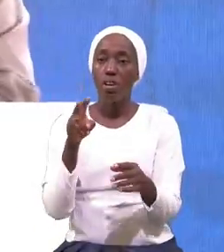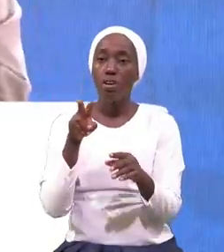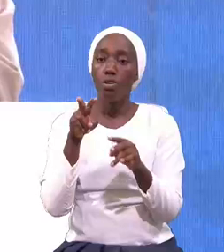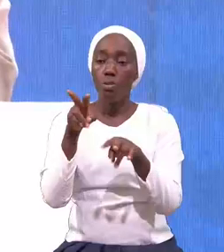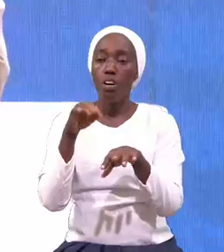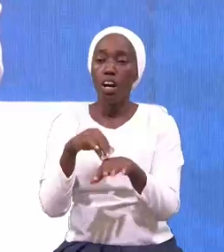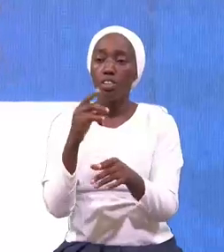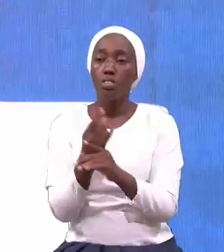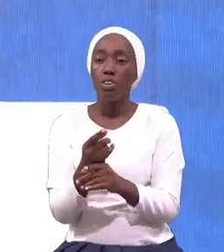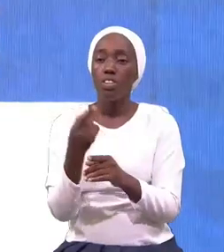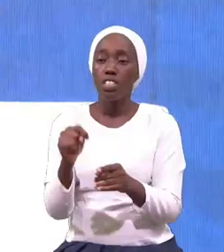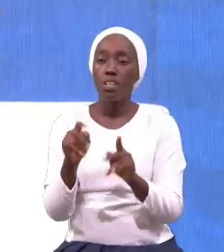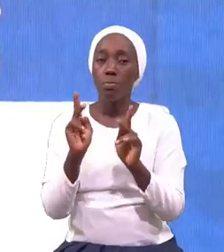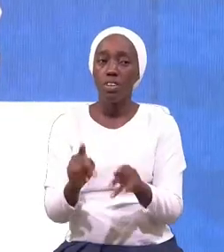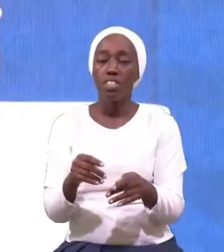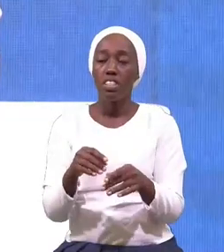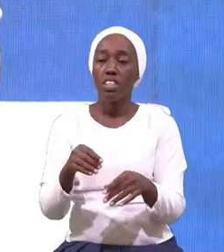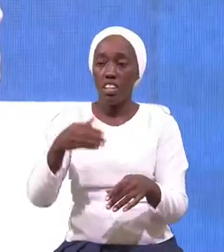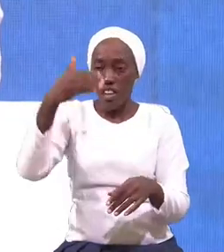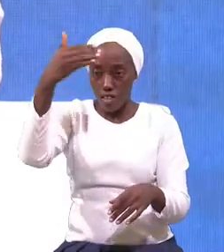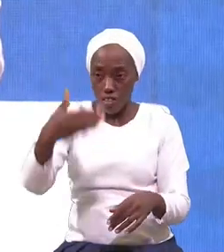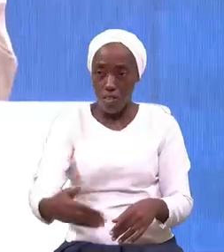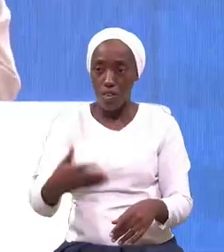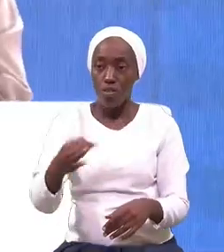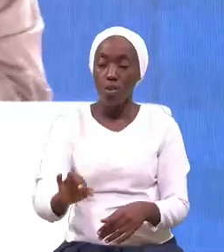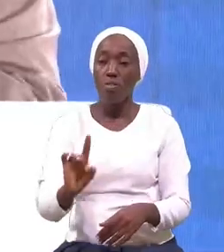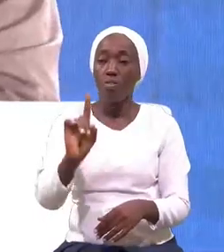Je regardais juste la personne qui est devant moi.